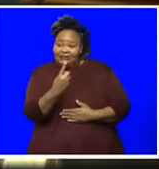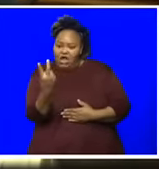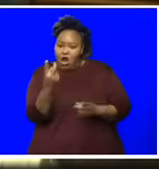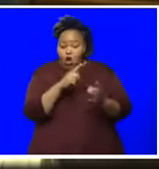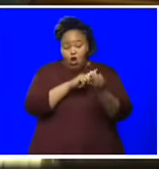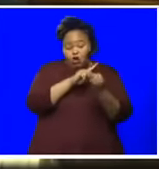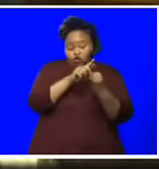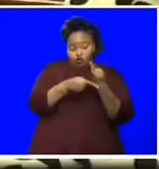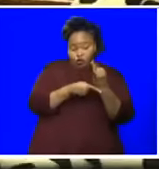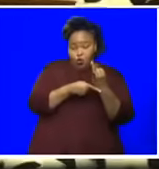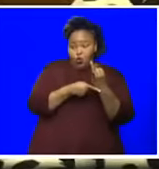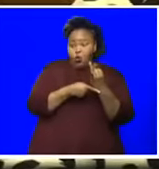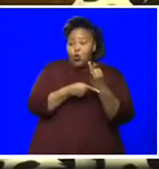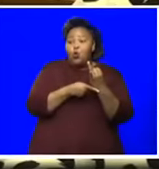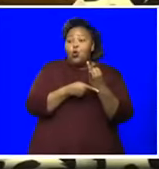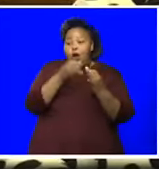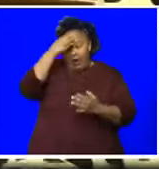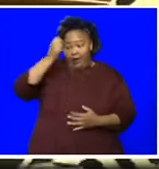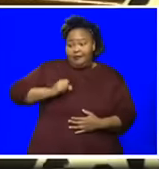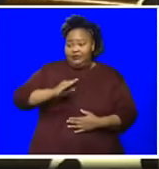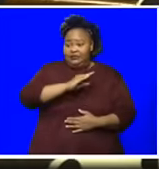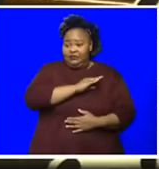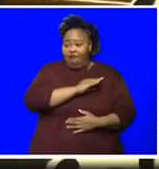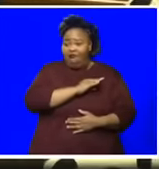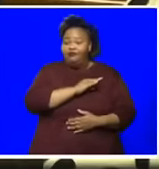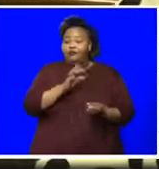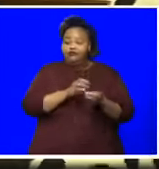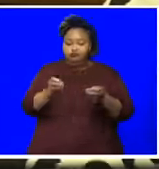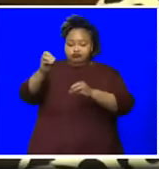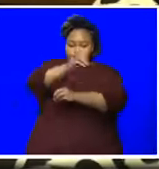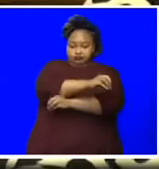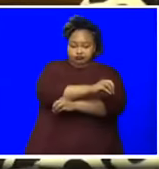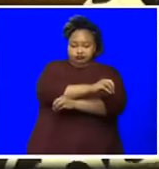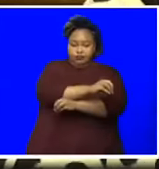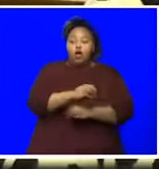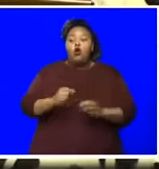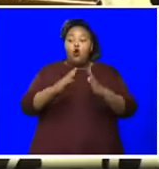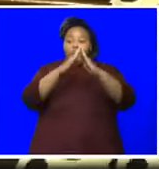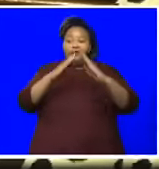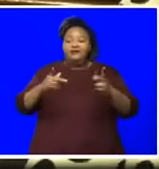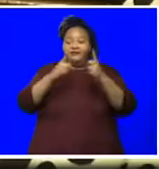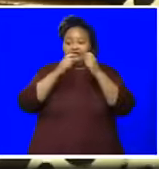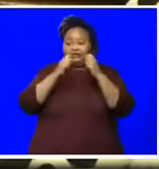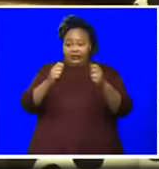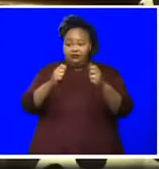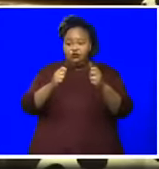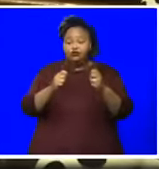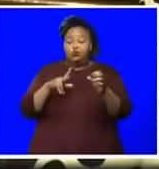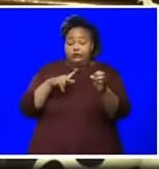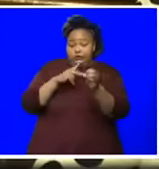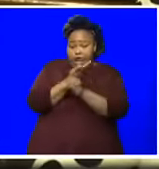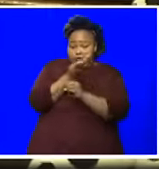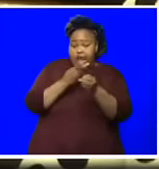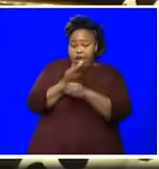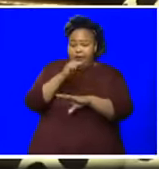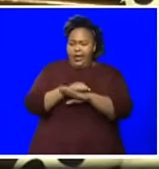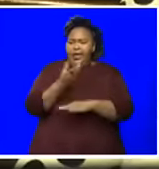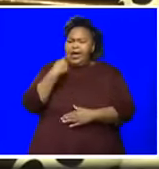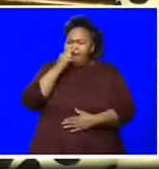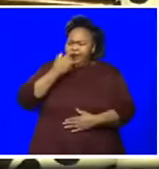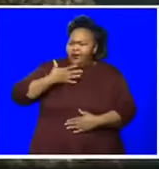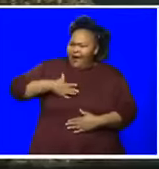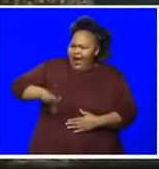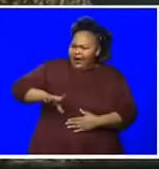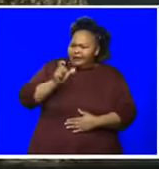etiko letemsebenti lemikhulu nekuthutha lapho kunabonjinela khona kodwa munye walabonjinela